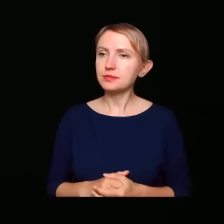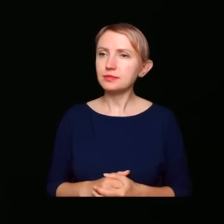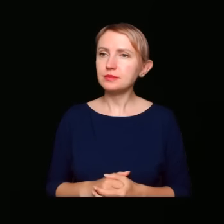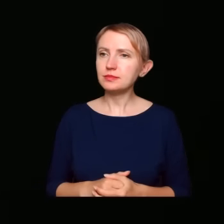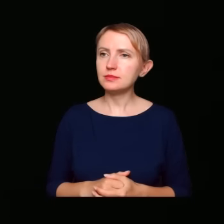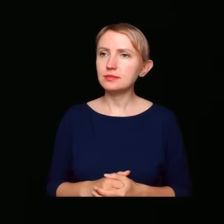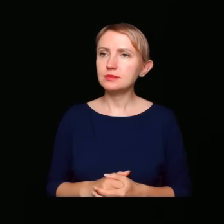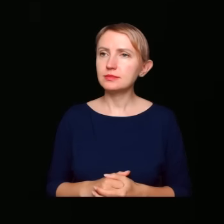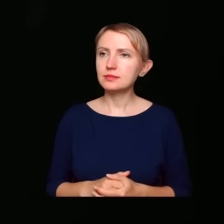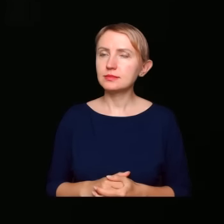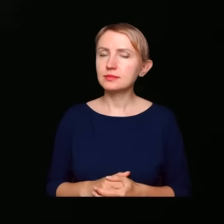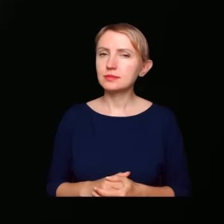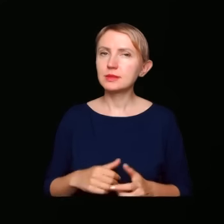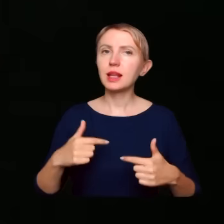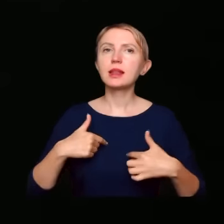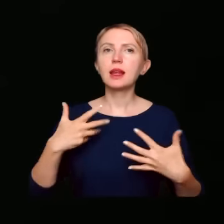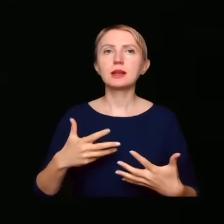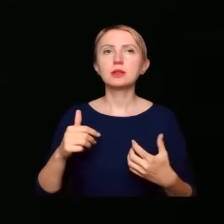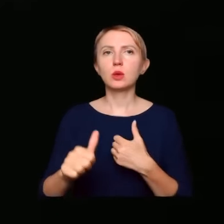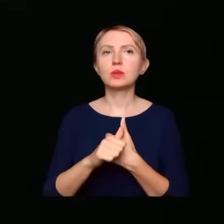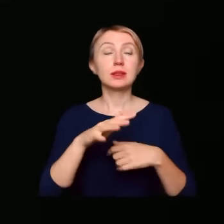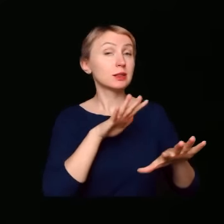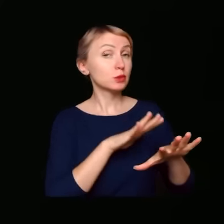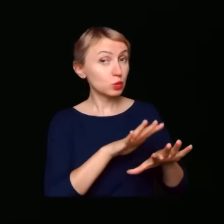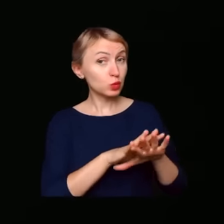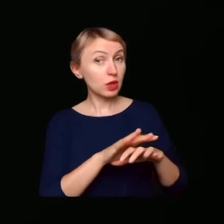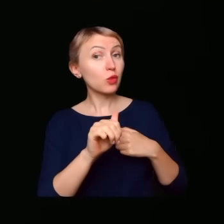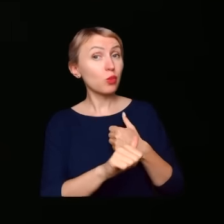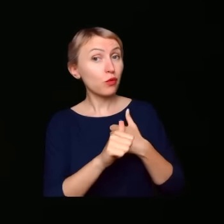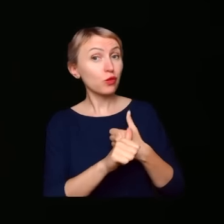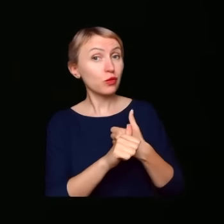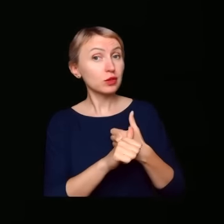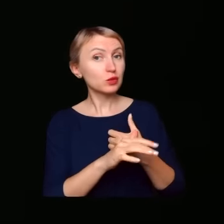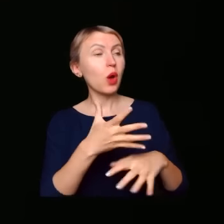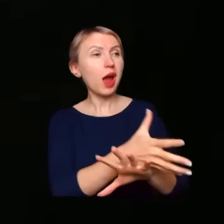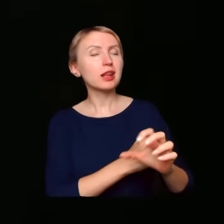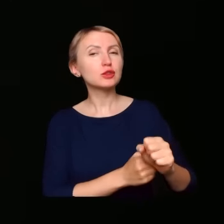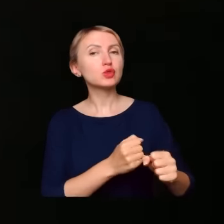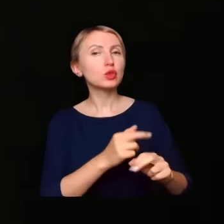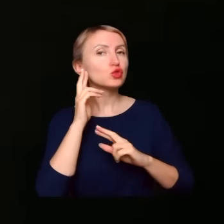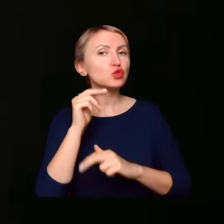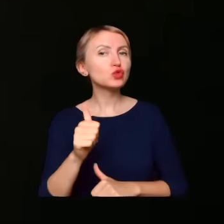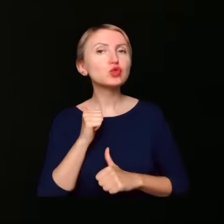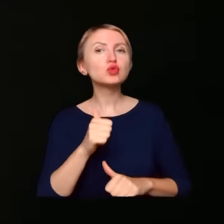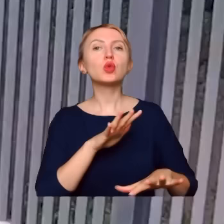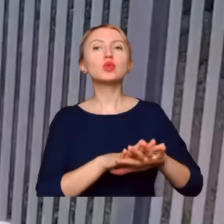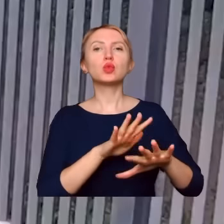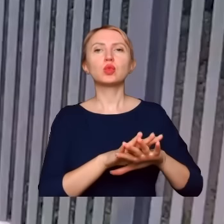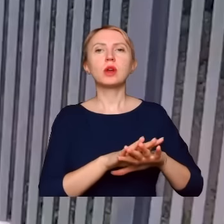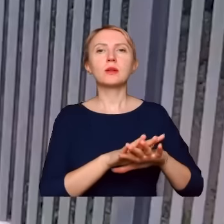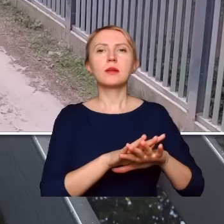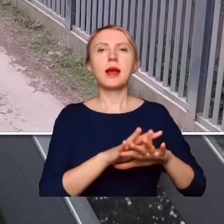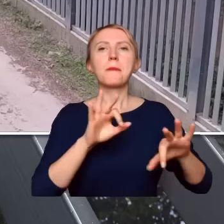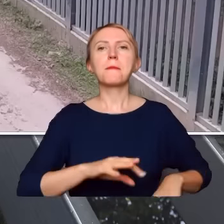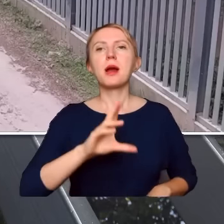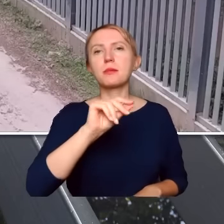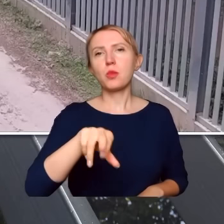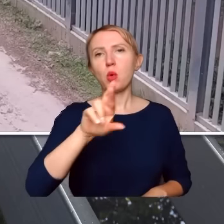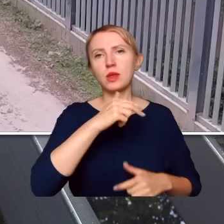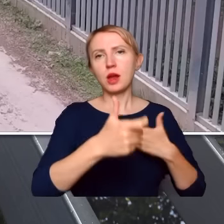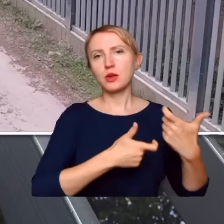Natomiast chcę zasadniczo... Ta struktura właśnie doprowadziła do aresztowania żołnierzy. Czyli struktura wsadzona tam przez pana Bodnara i przez